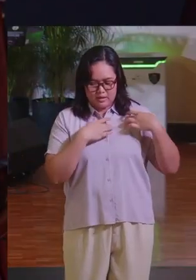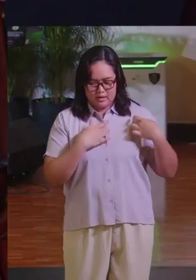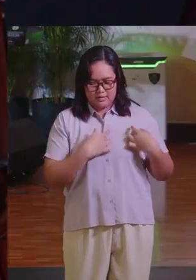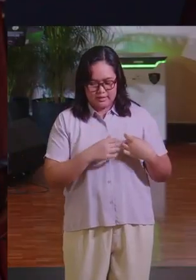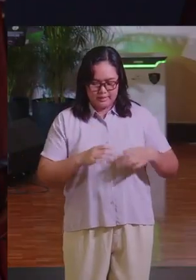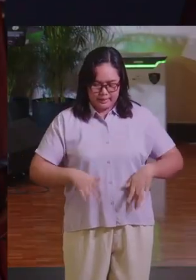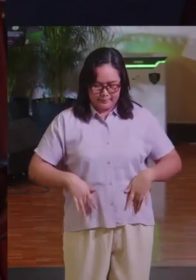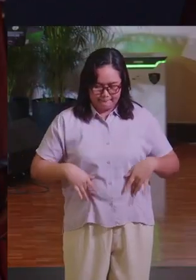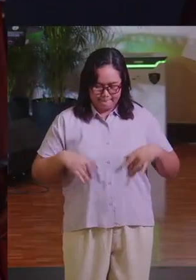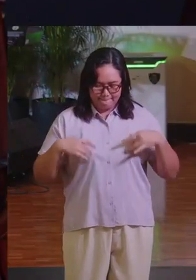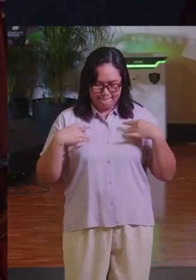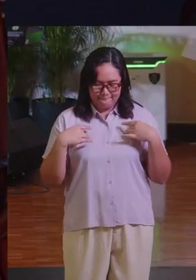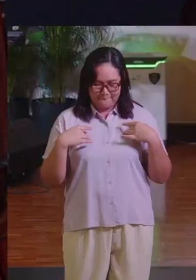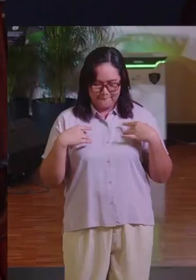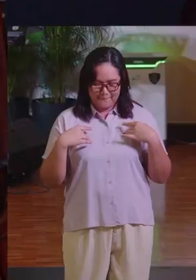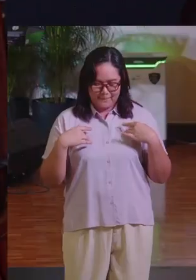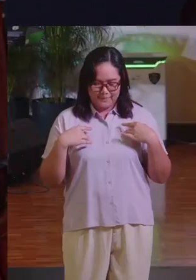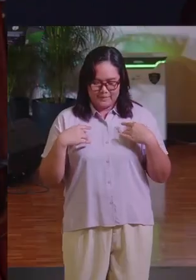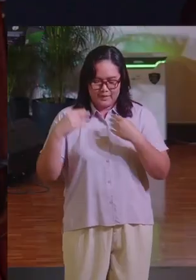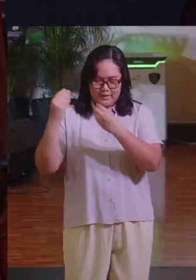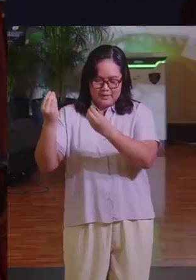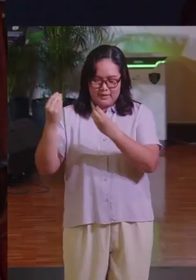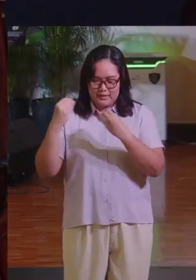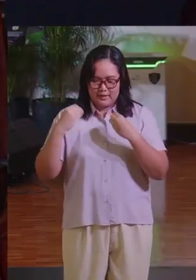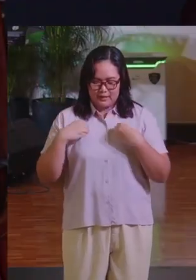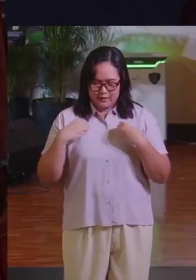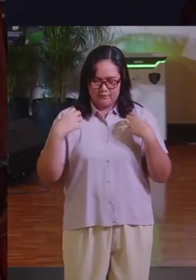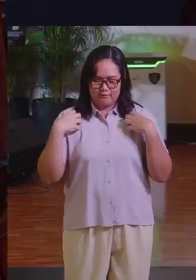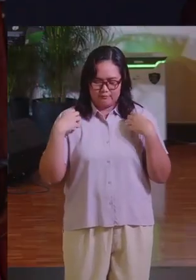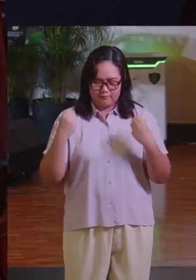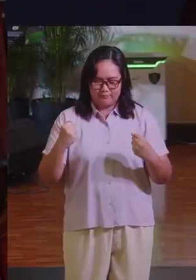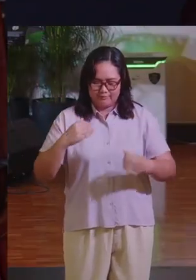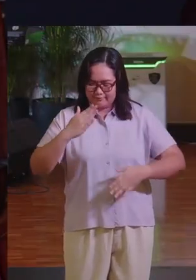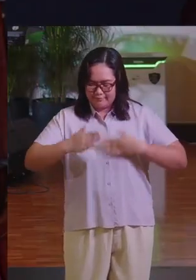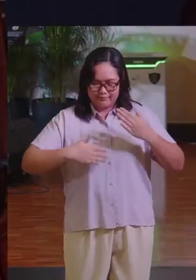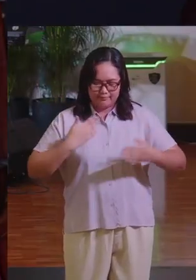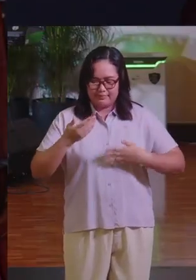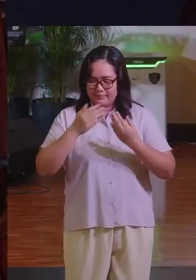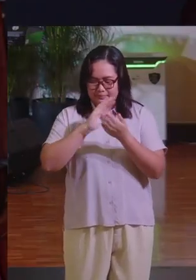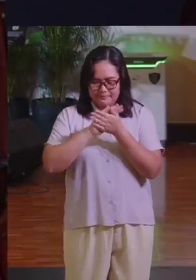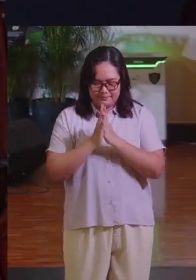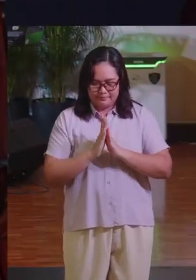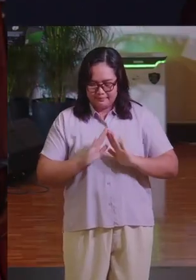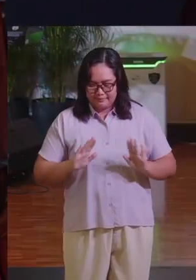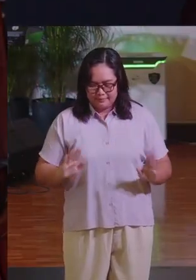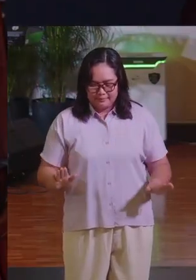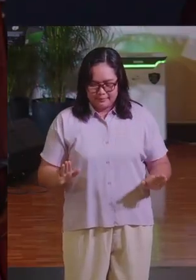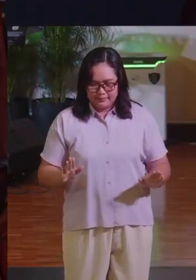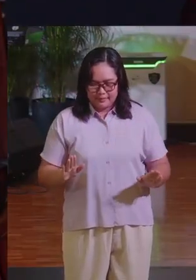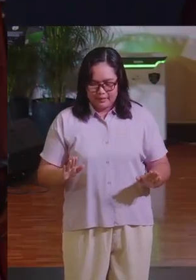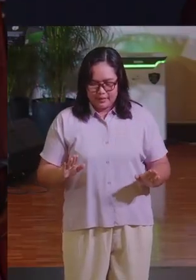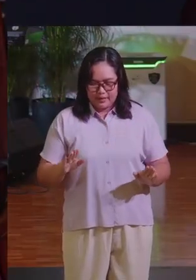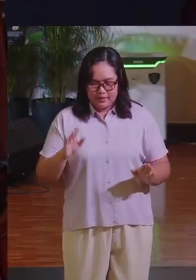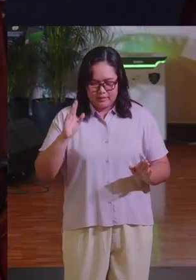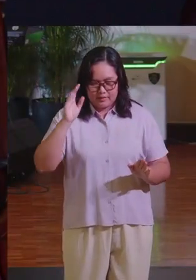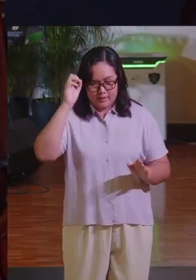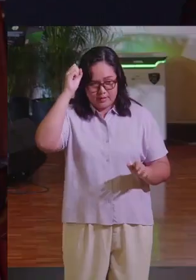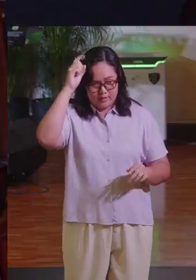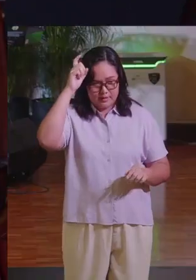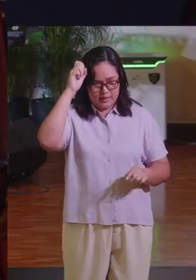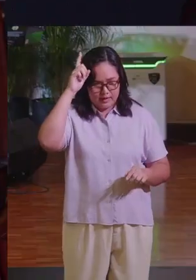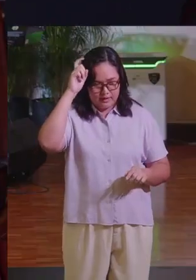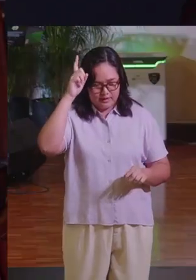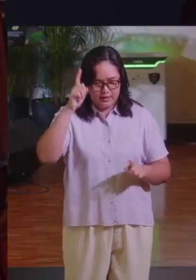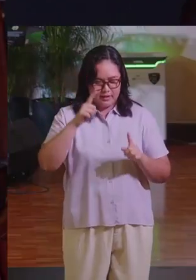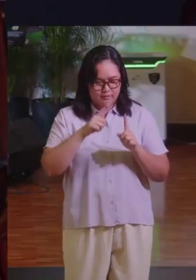buhay. Nagbibigay ng kalakasan, kagalakan, kapayapaan at pangunawa sa aming